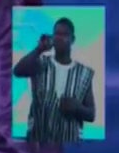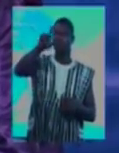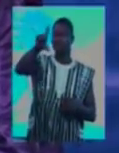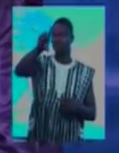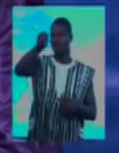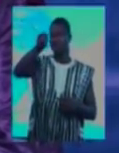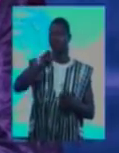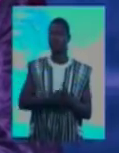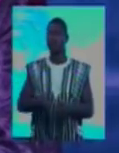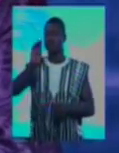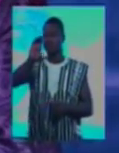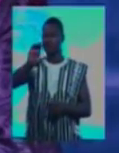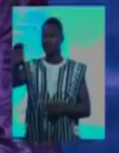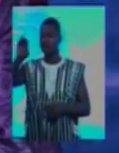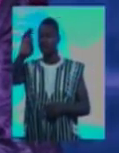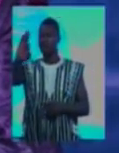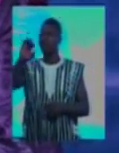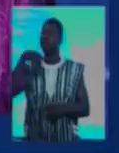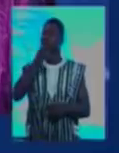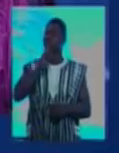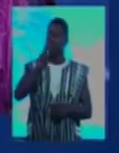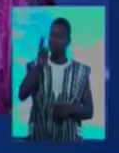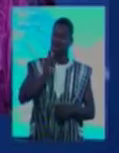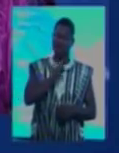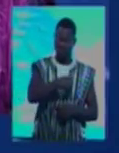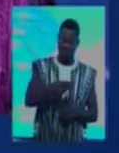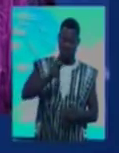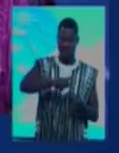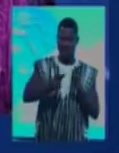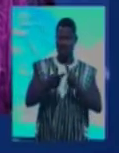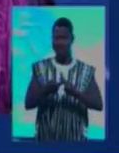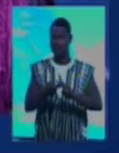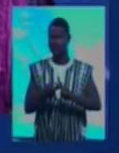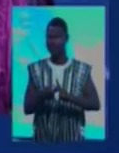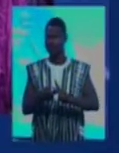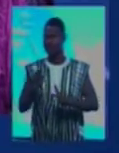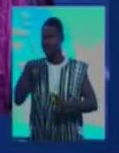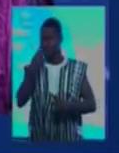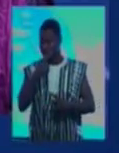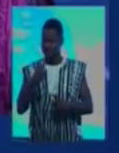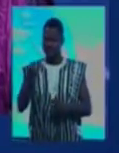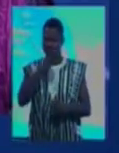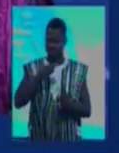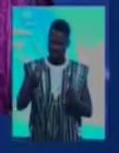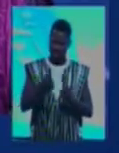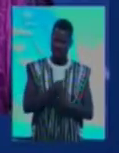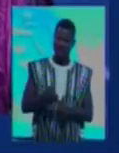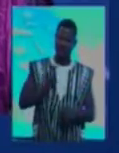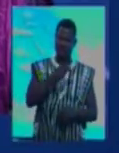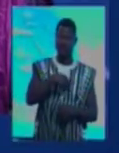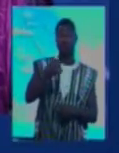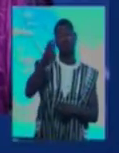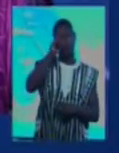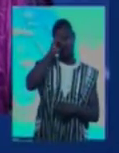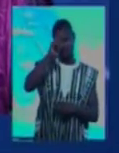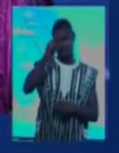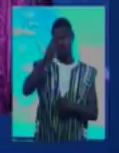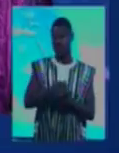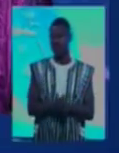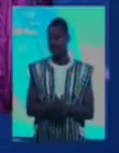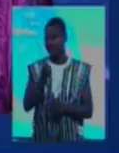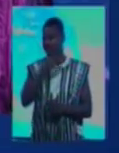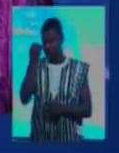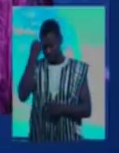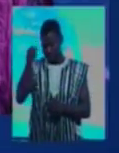l'Institut français, qui sont nos partenaires et qui ont vraiment repris nos idées et qui ont